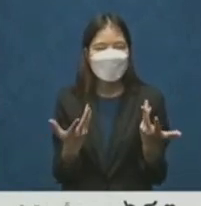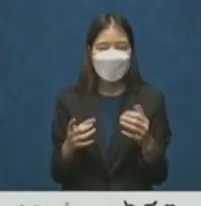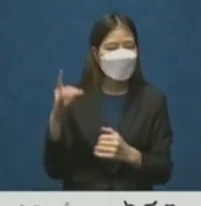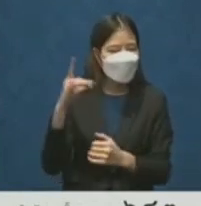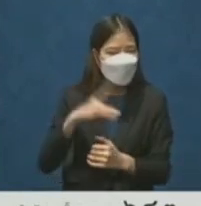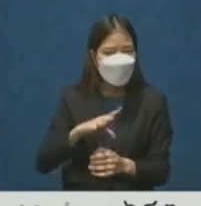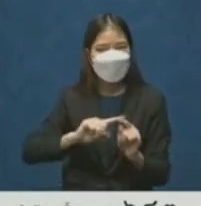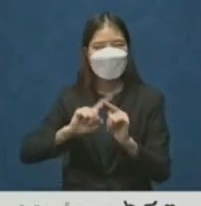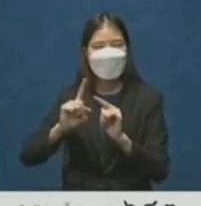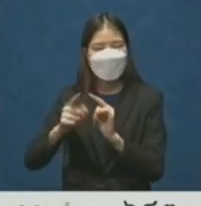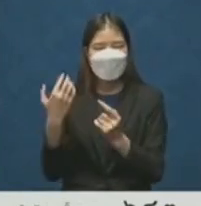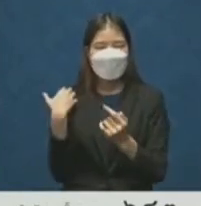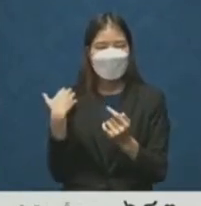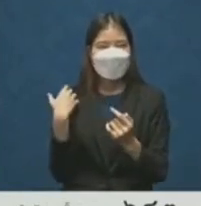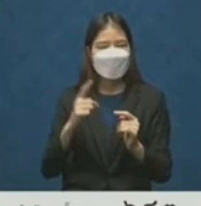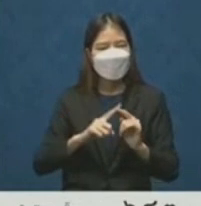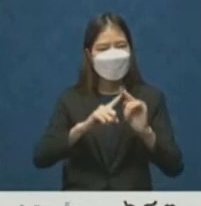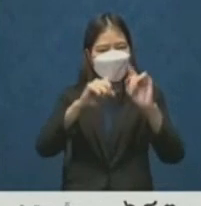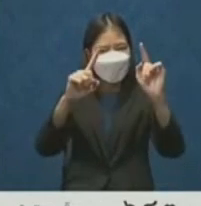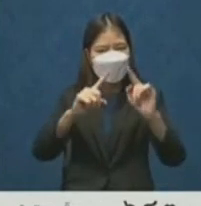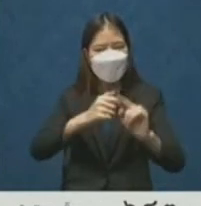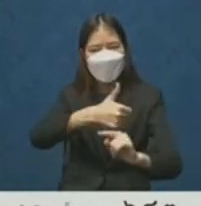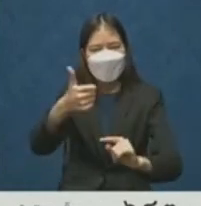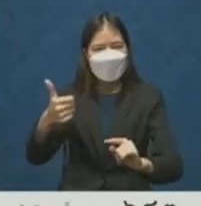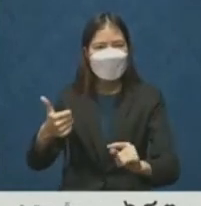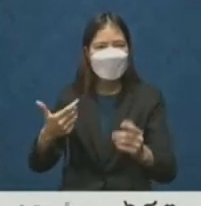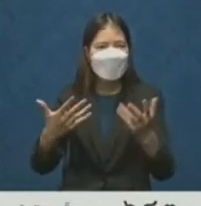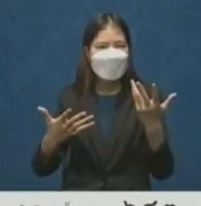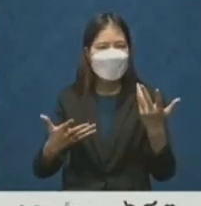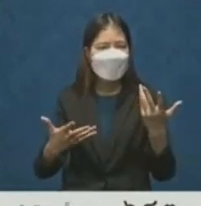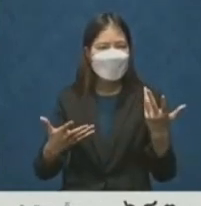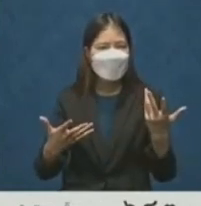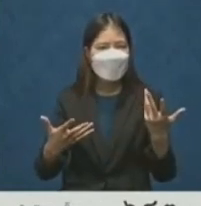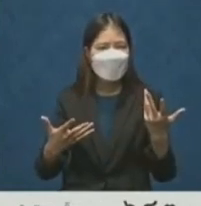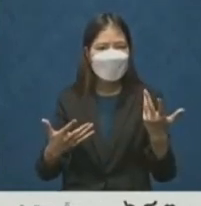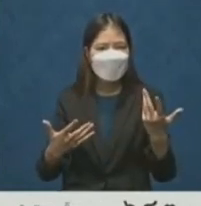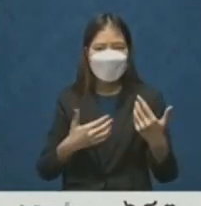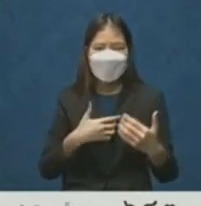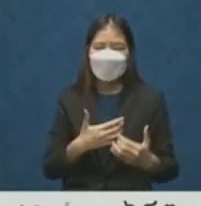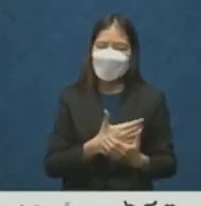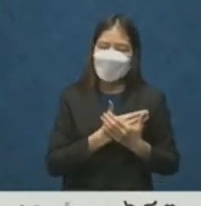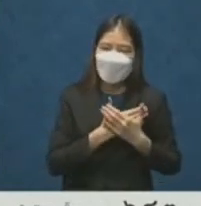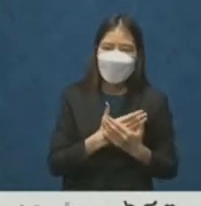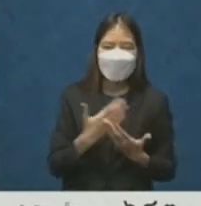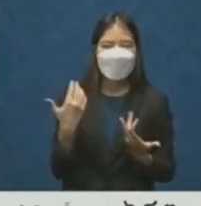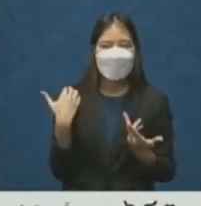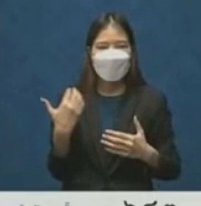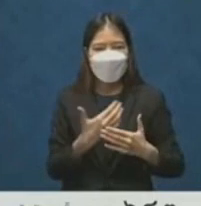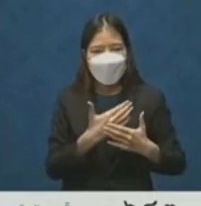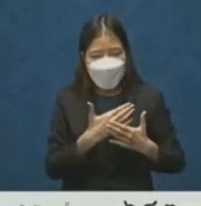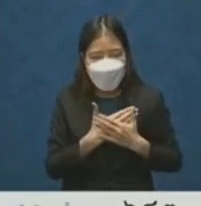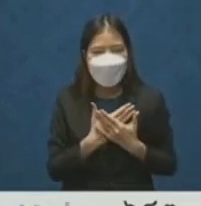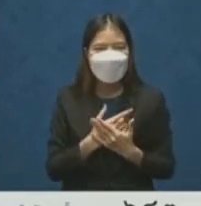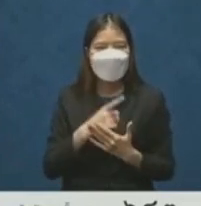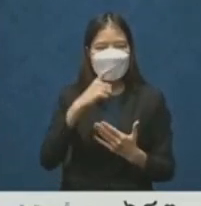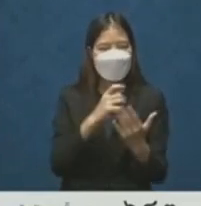และหลายครั้งก็เกิดความรุนแรงได้ซึ่งแตกต่างกับอีกหลายๆอันแต่มันเป็นคนละเรื่องกับความคิดเรื่องคลั่งชาติ